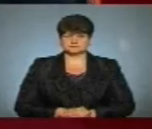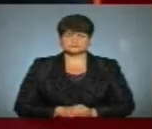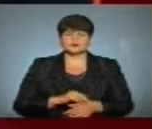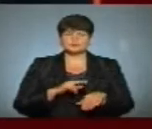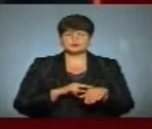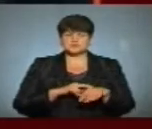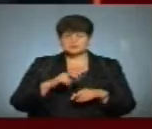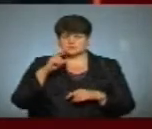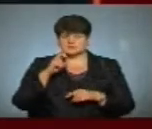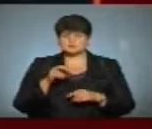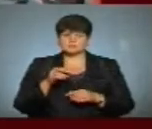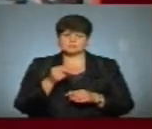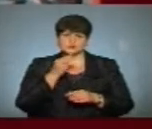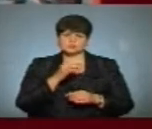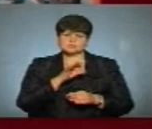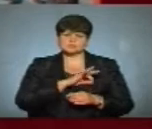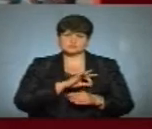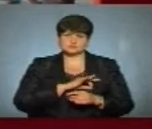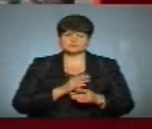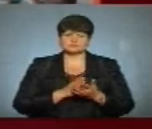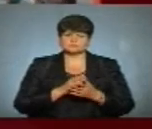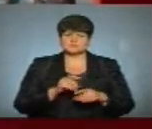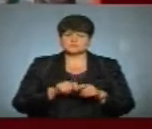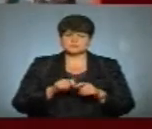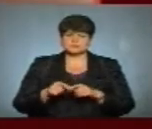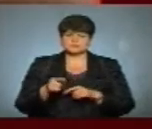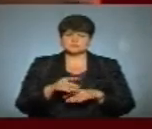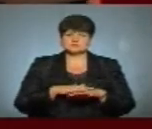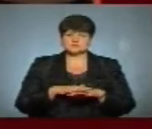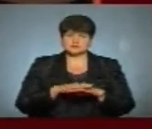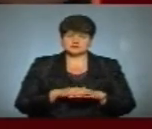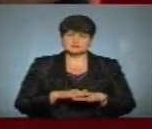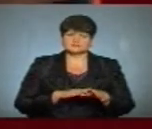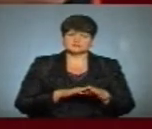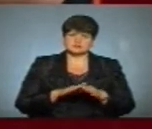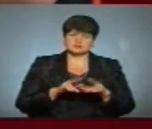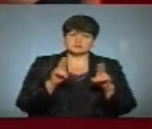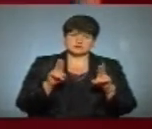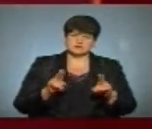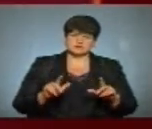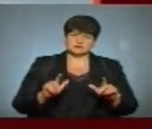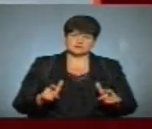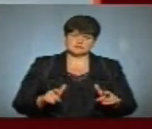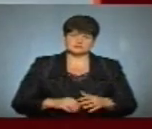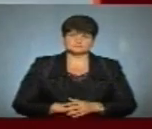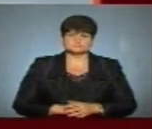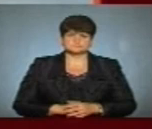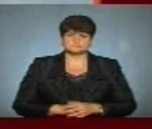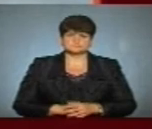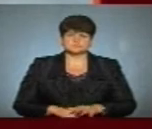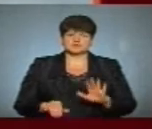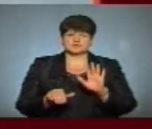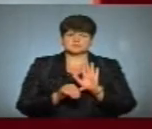Поліція і Держпродспоживслужба перевірили тернопільські ринки на дотримання правил карантину. Чи знайшли порушення?